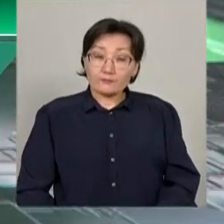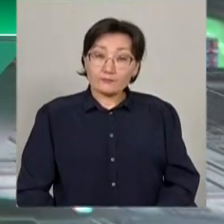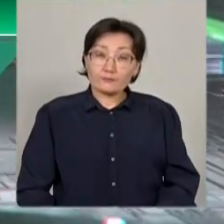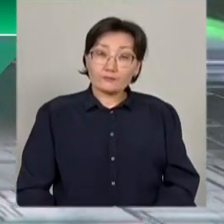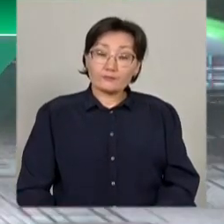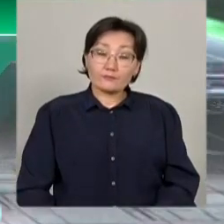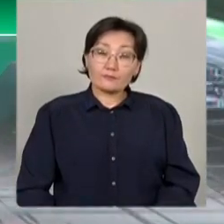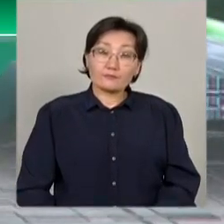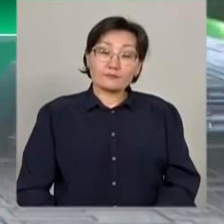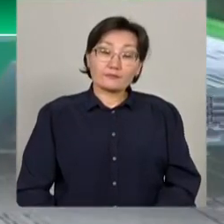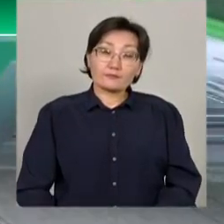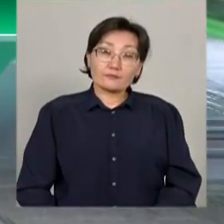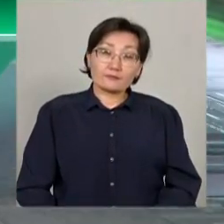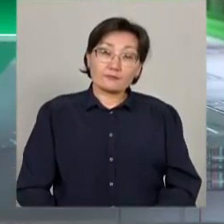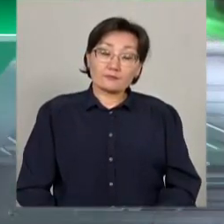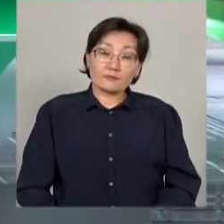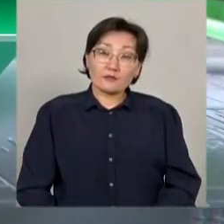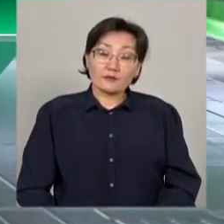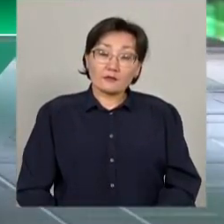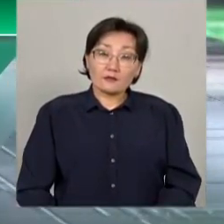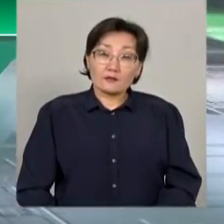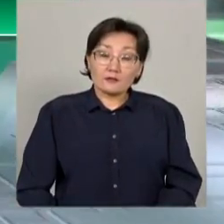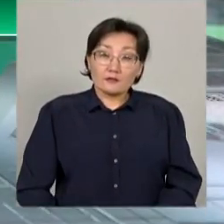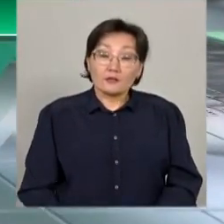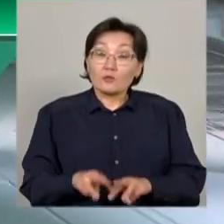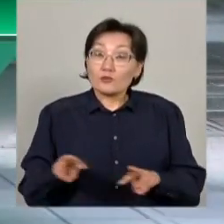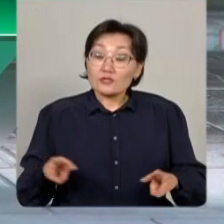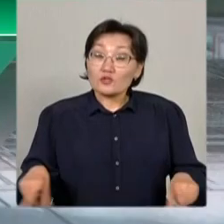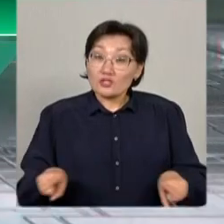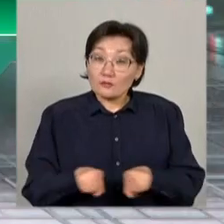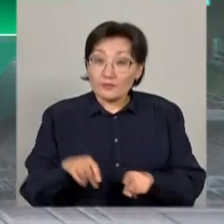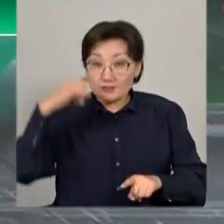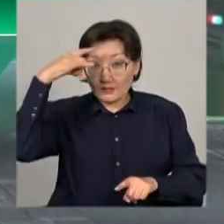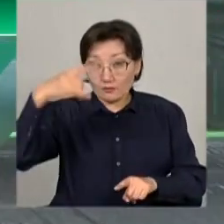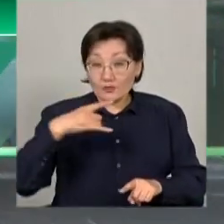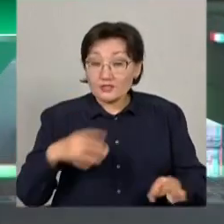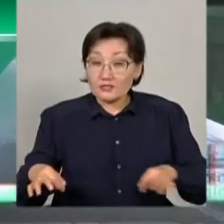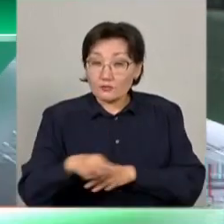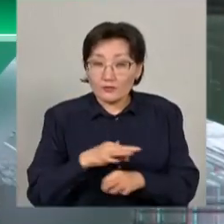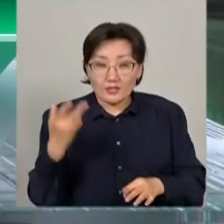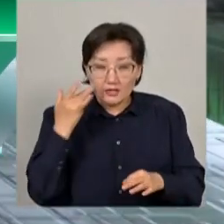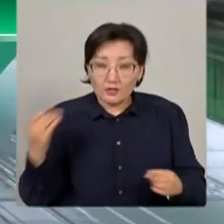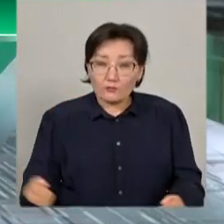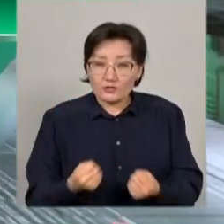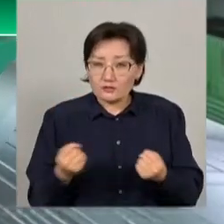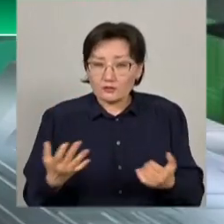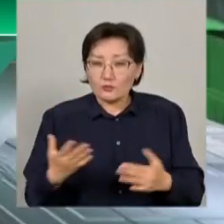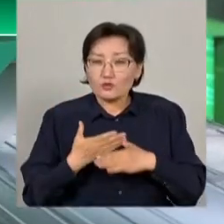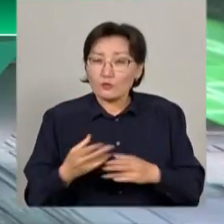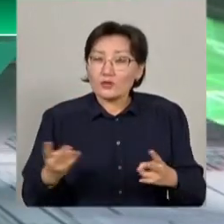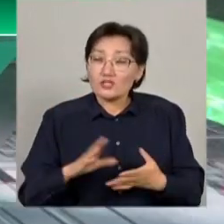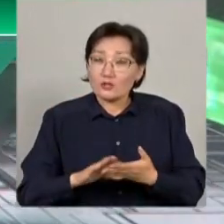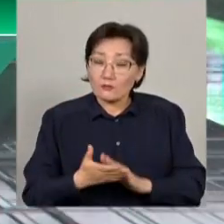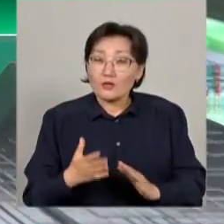поддерживает такие отечественные стартапы. Министрлік мұндай отандық стартаптарды әрдайым қолдайды. Қандай да бір көмек қажет